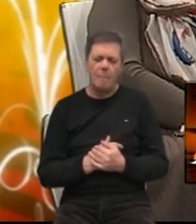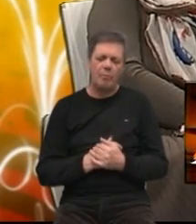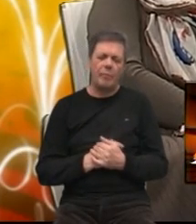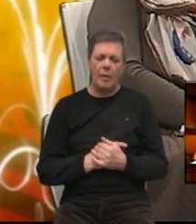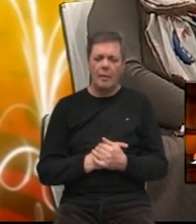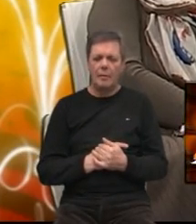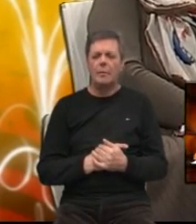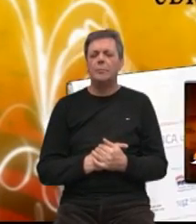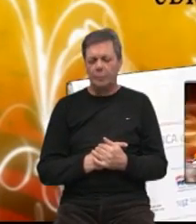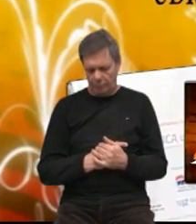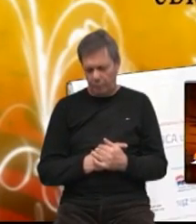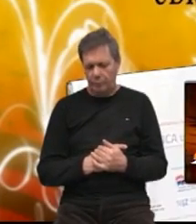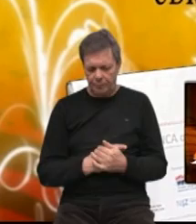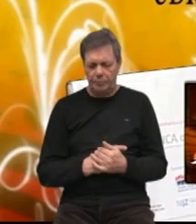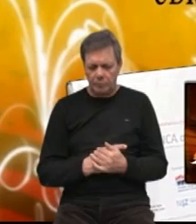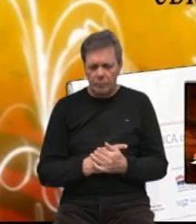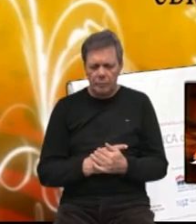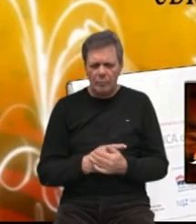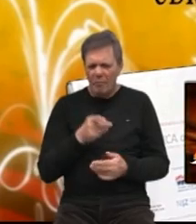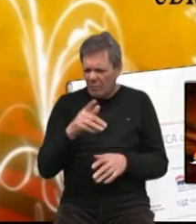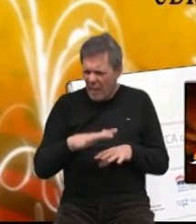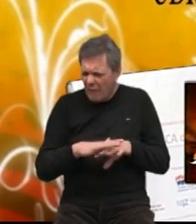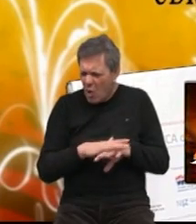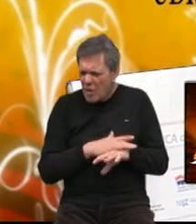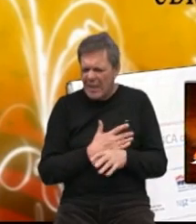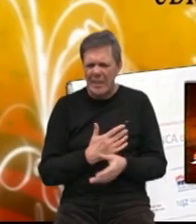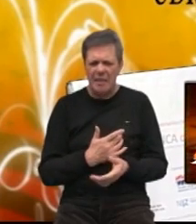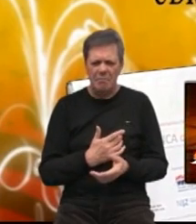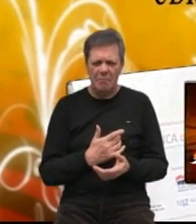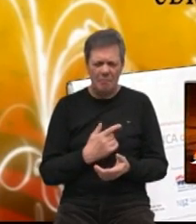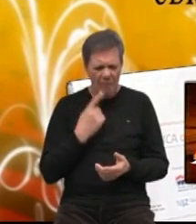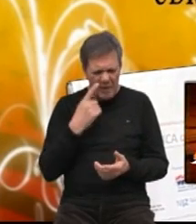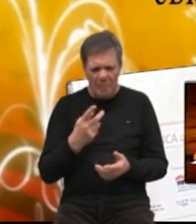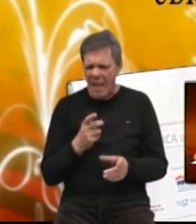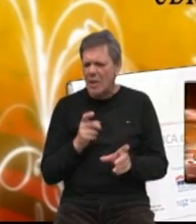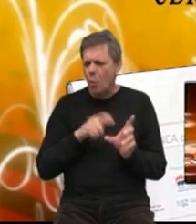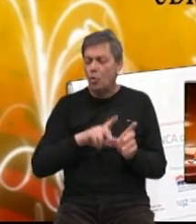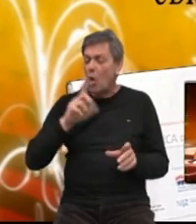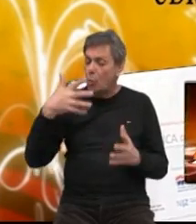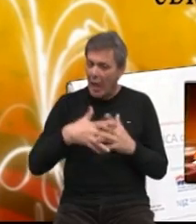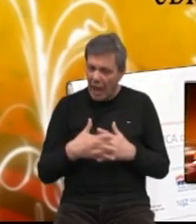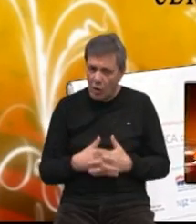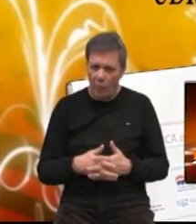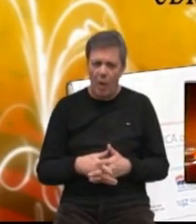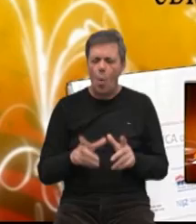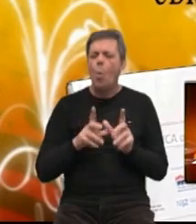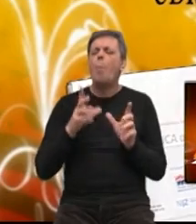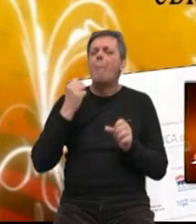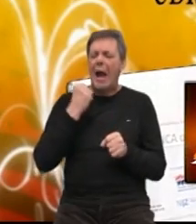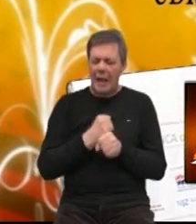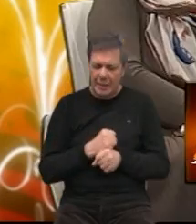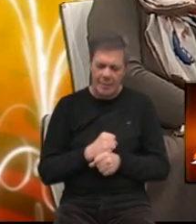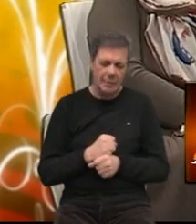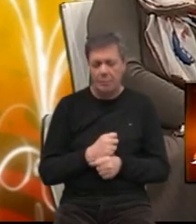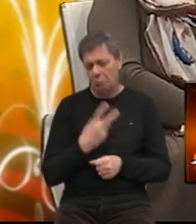To je važno jer vama je to cilj. Da li osjetite, sad ste vidim uključili i druge gradove kod nas, Umag vidim.